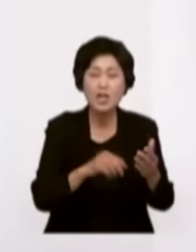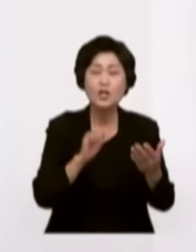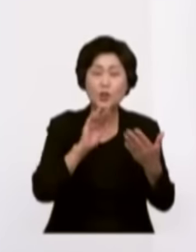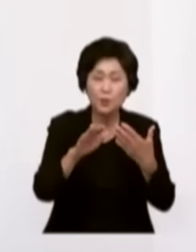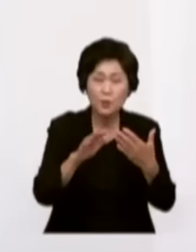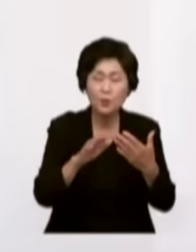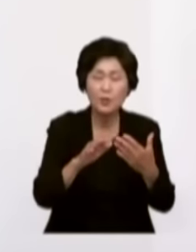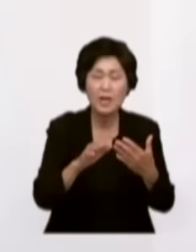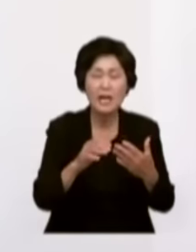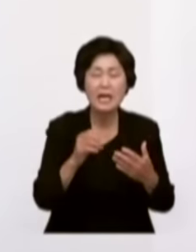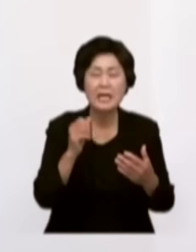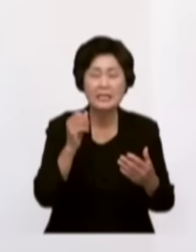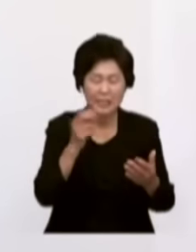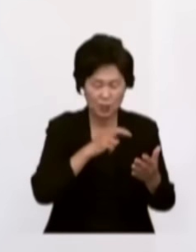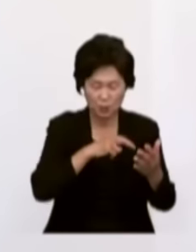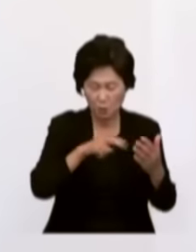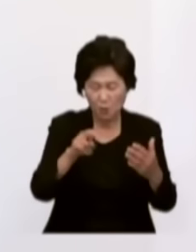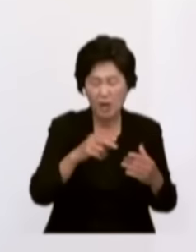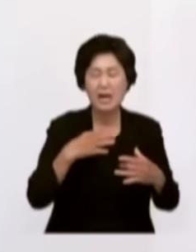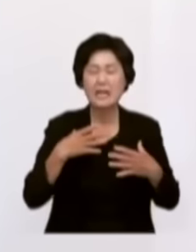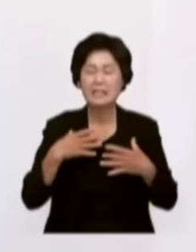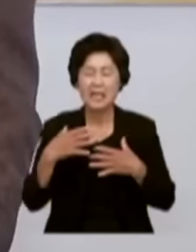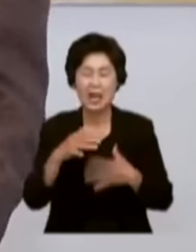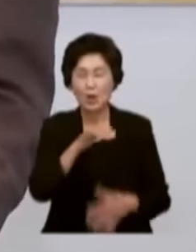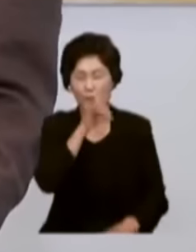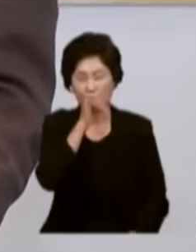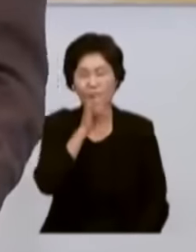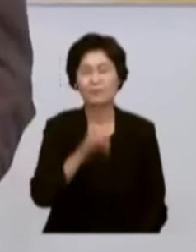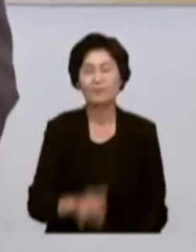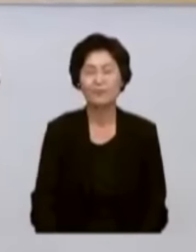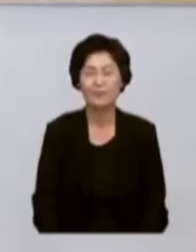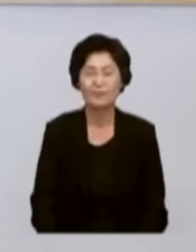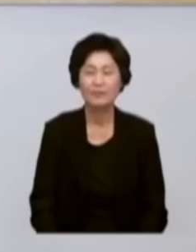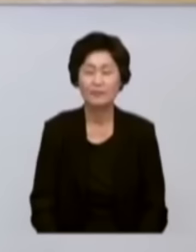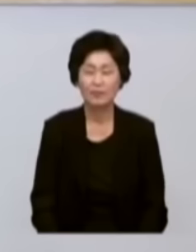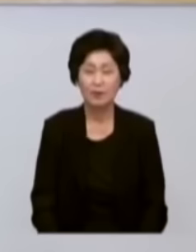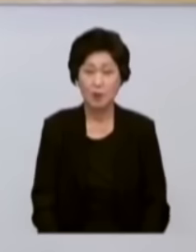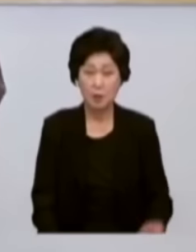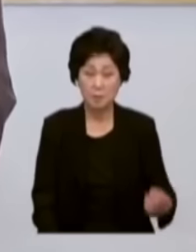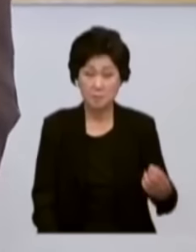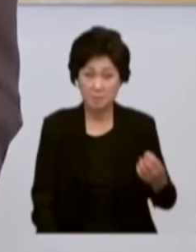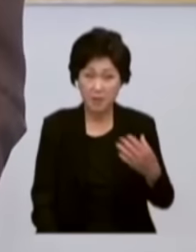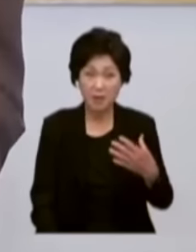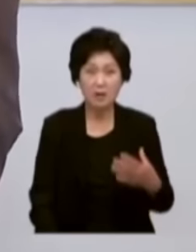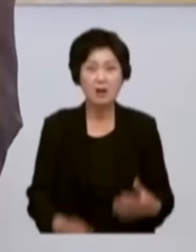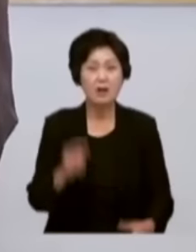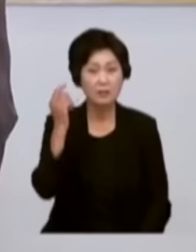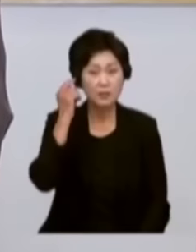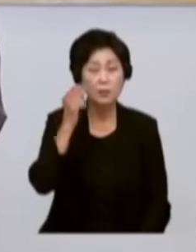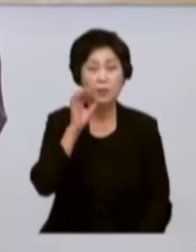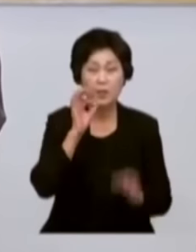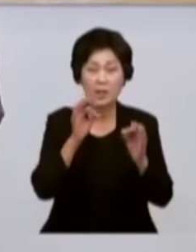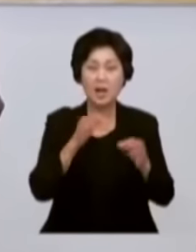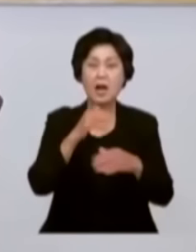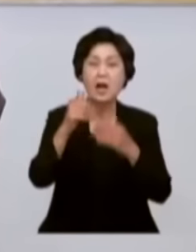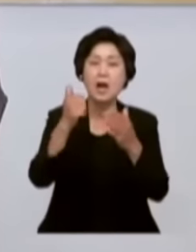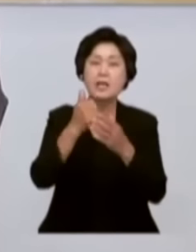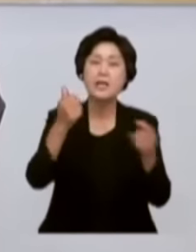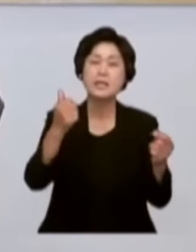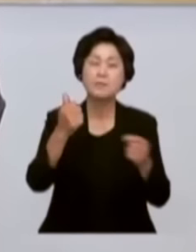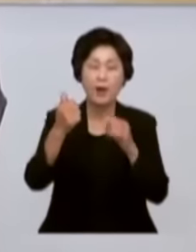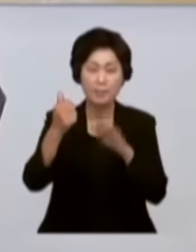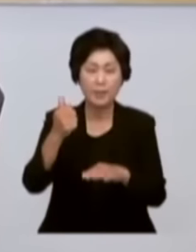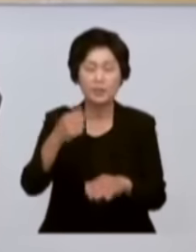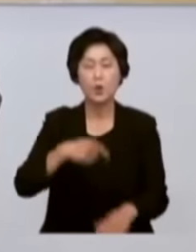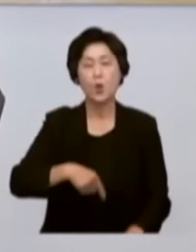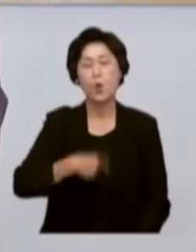제가 혜련이한테 읽었다라고 이렇게 자랑하기도 하고 아, 그러니까 우리 조영구 집사님 얘기 들으니까 우리가 있잖아요. 네. 그래서 저 하나님 앞에서는 홀로